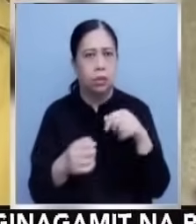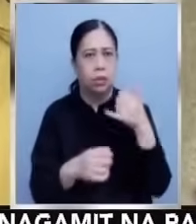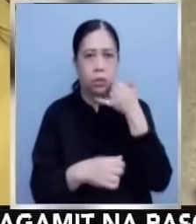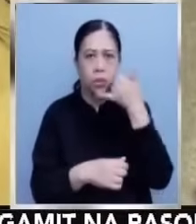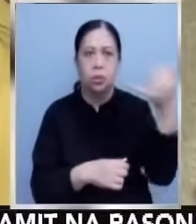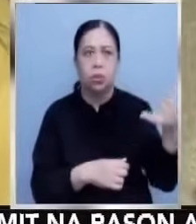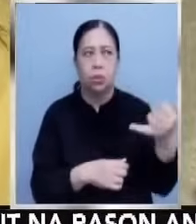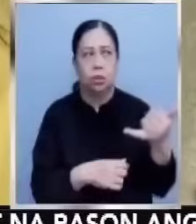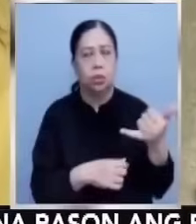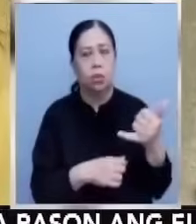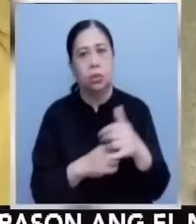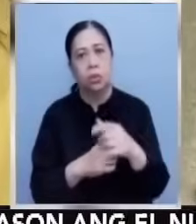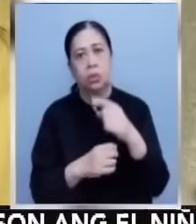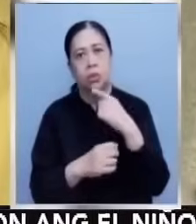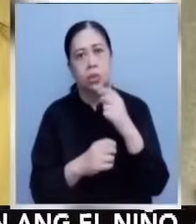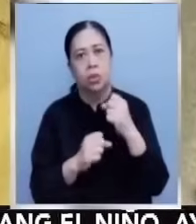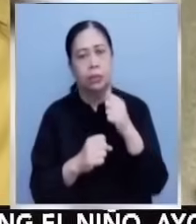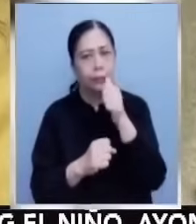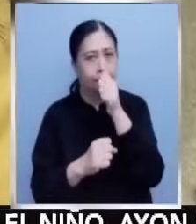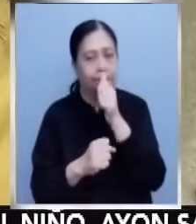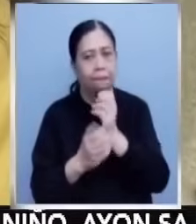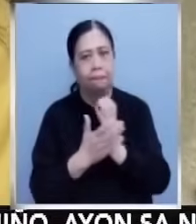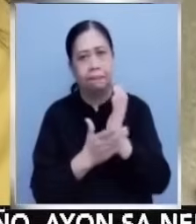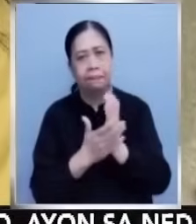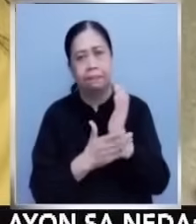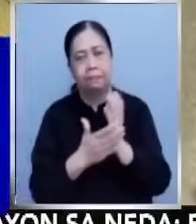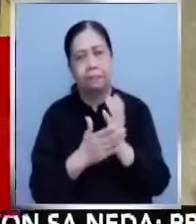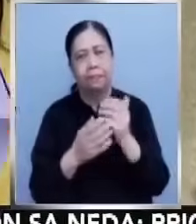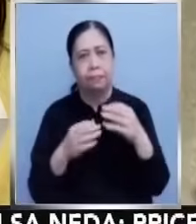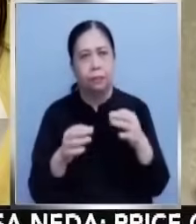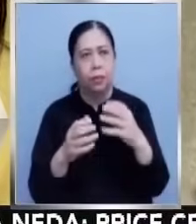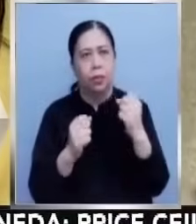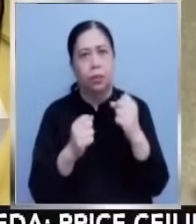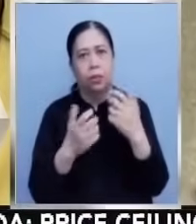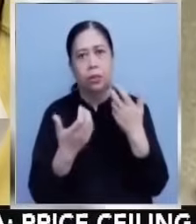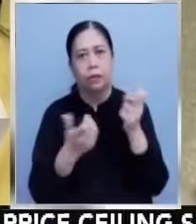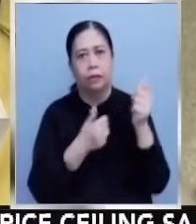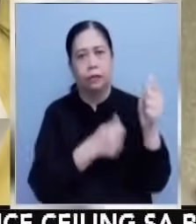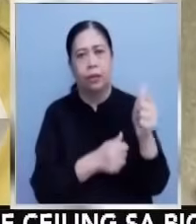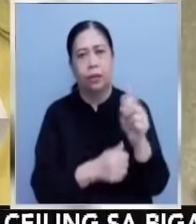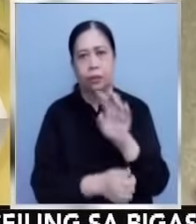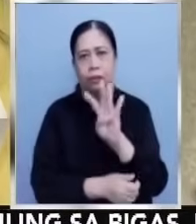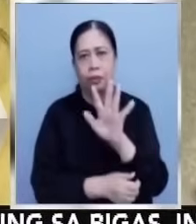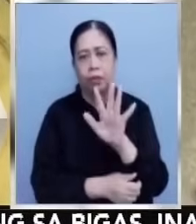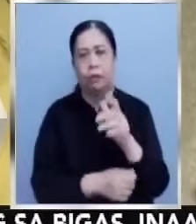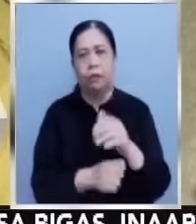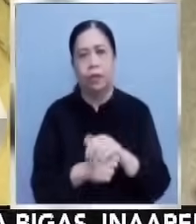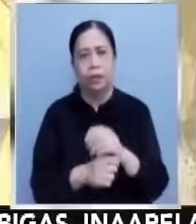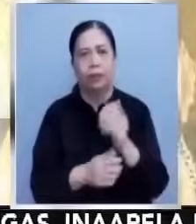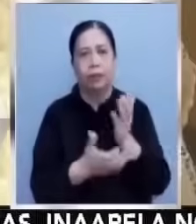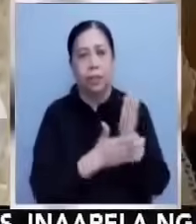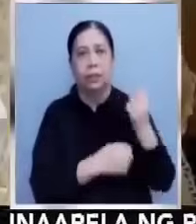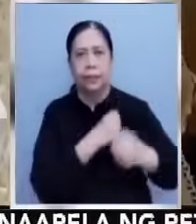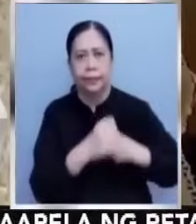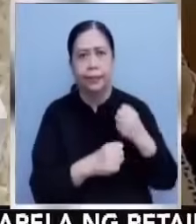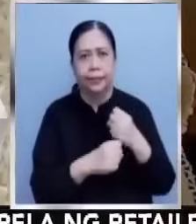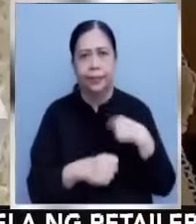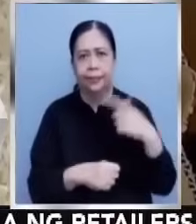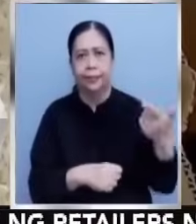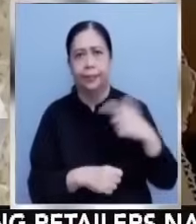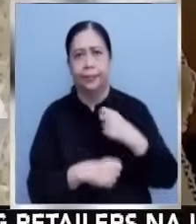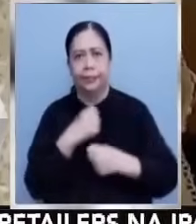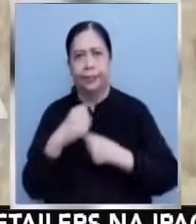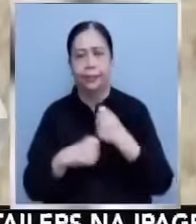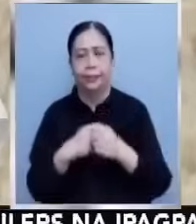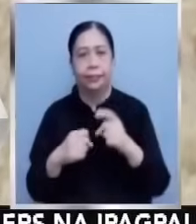na nagsakripisyo para lang ma-meet namin yung 45 na yon. Sakripisyo siya, sakripisyo din kami. Pero sabi ng